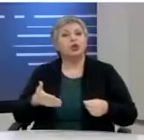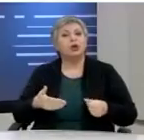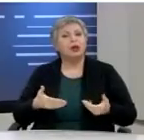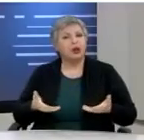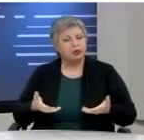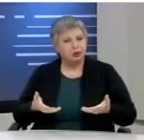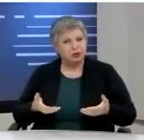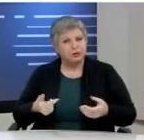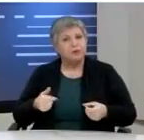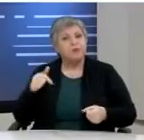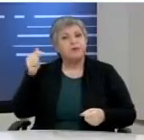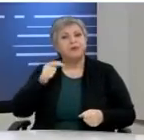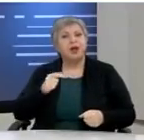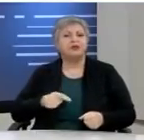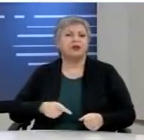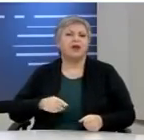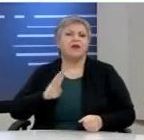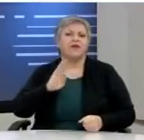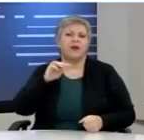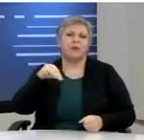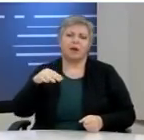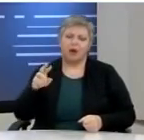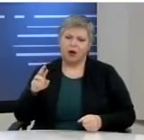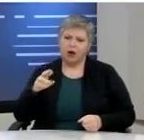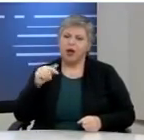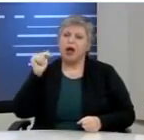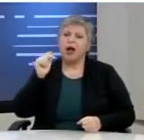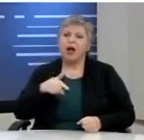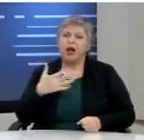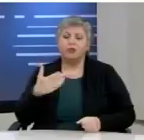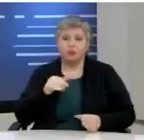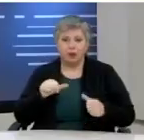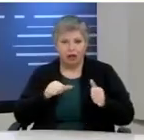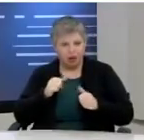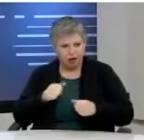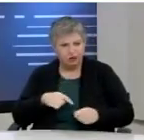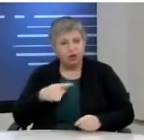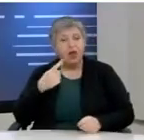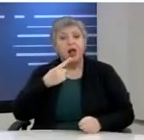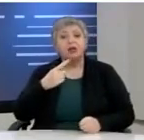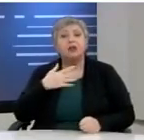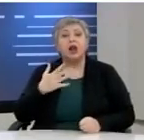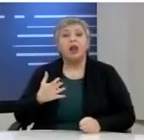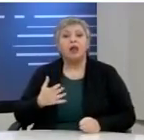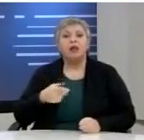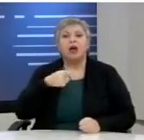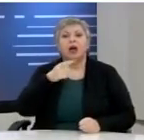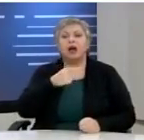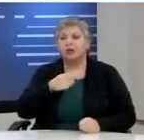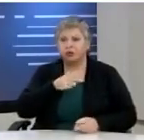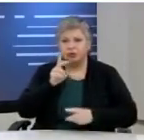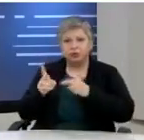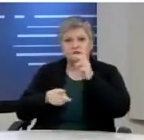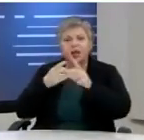αυτά που λέτε εσείς. Είσαστε η διαφορετική όψη του ίδιου νομίσματος. Τι λένε όλοι αυτοί? Του λένε του ΖΑΕΦ μας πρόδωσες. Του λένε του